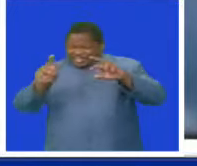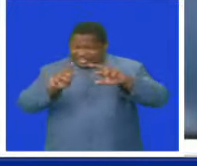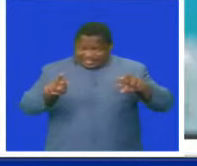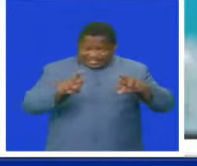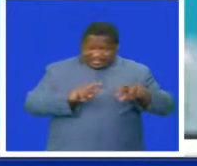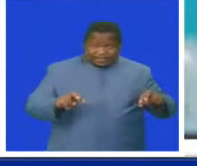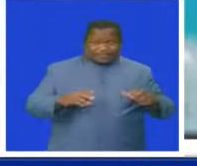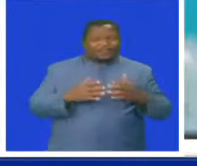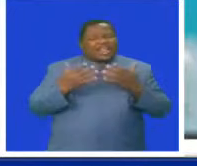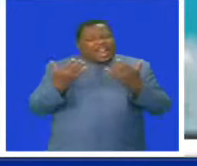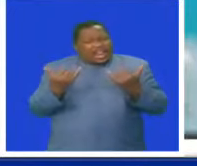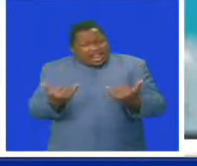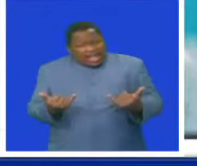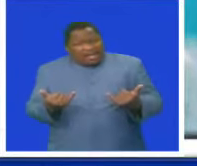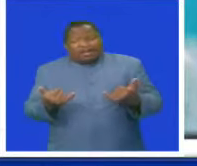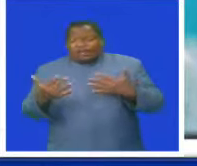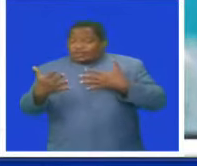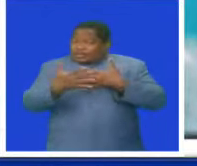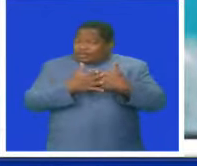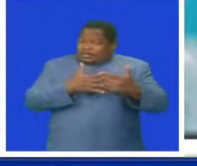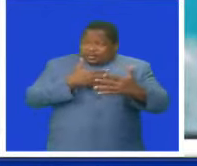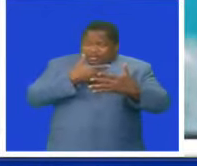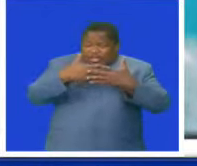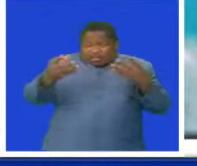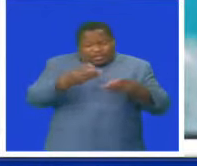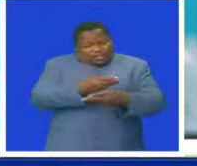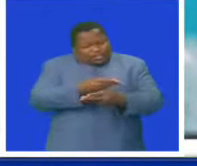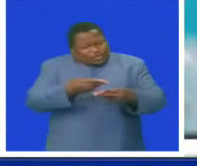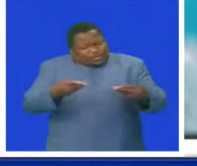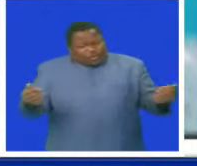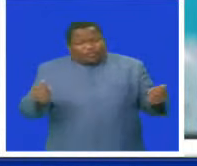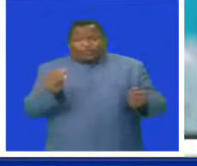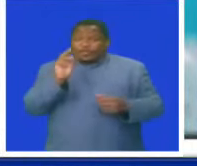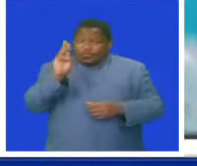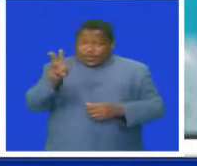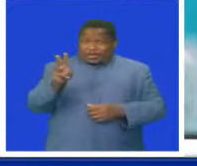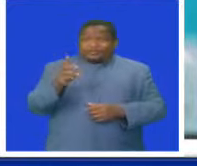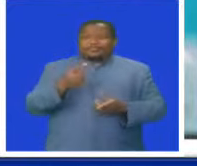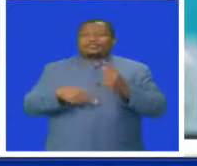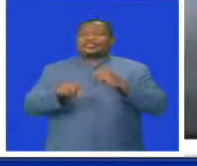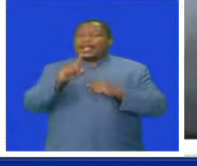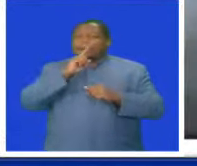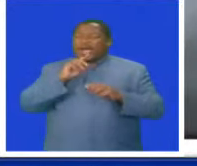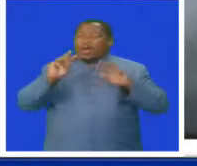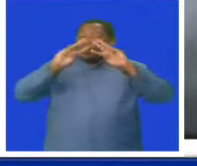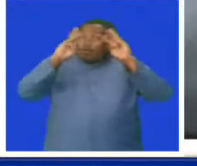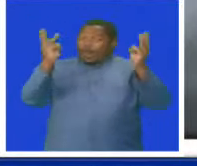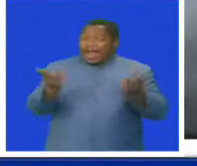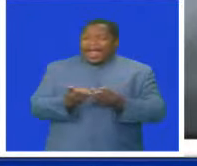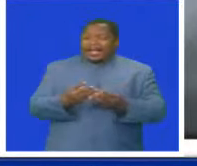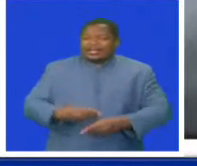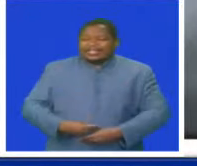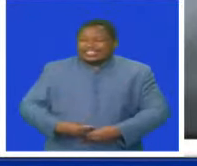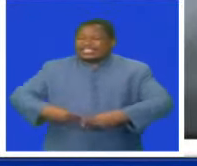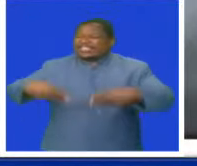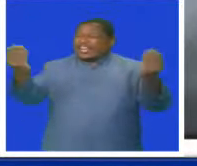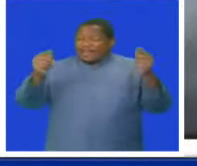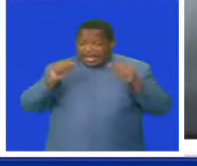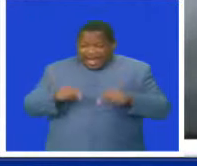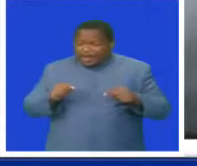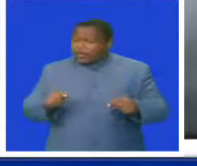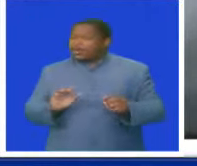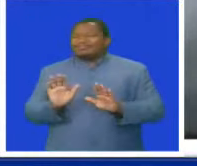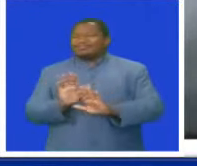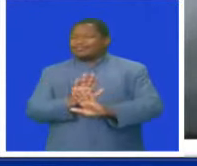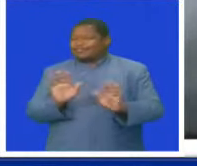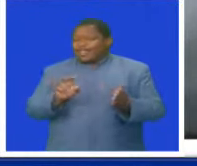advanced stage kodwa kusengafike ekugcineni kuseba nga produce aba role out ithengise lomhlaba wonke kodwa is at a very exciting